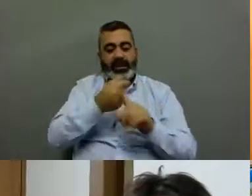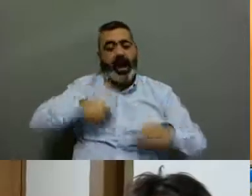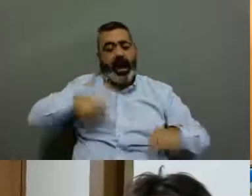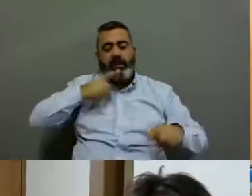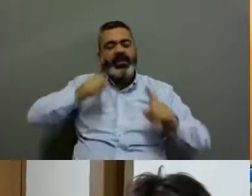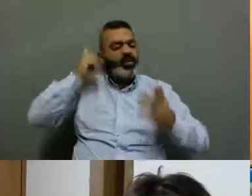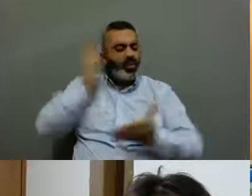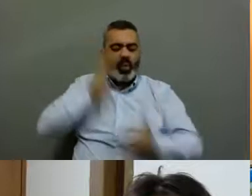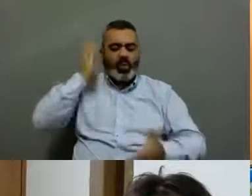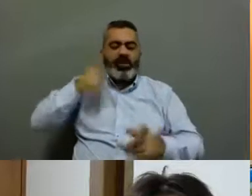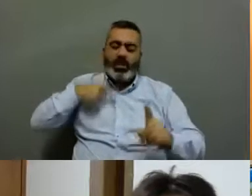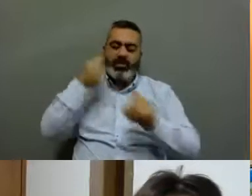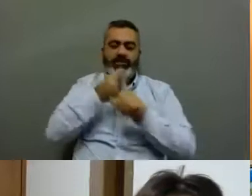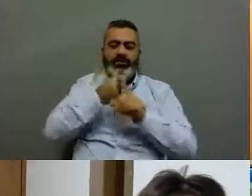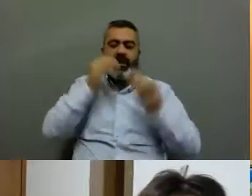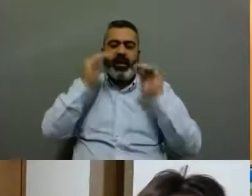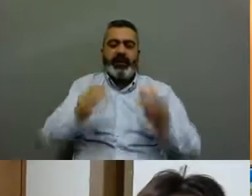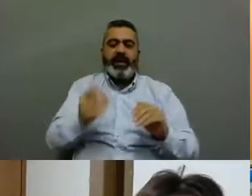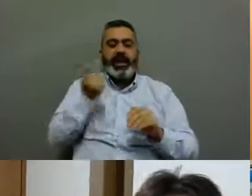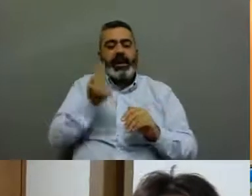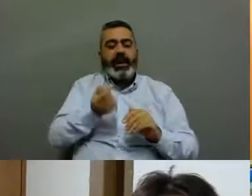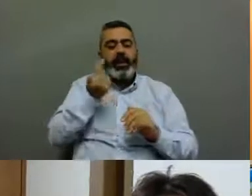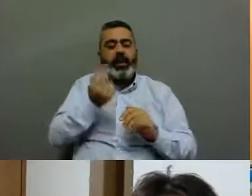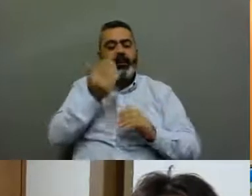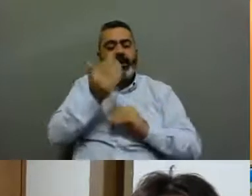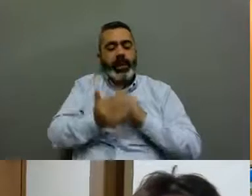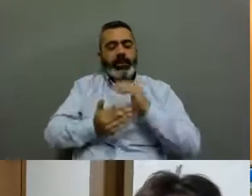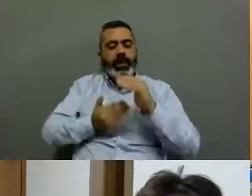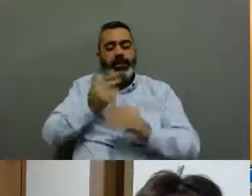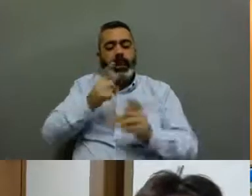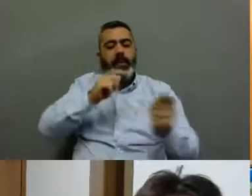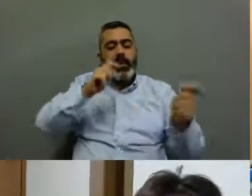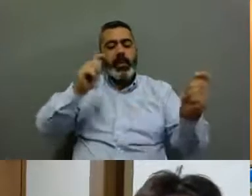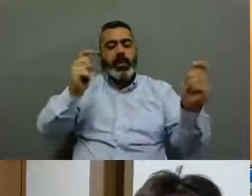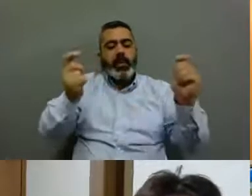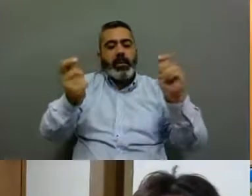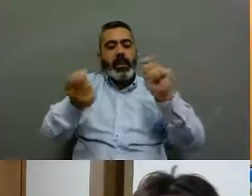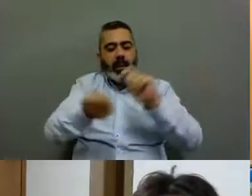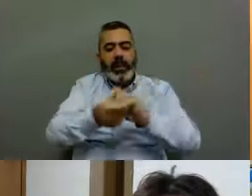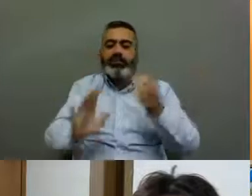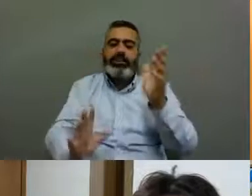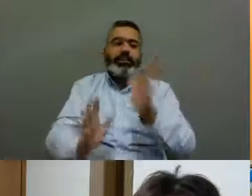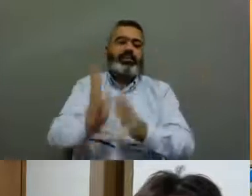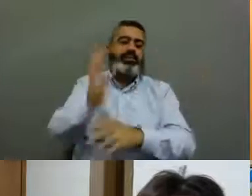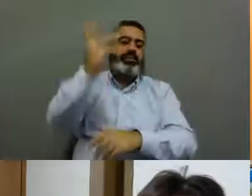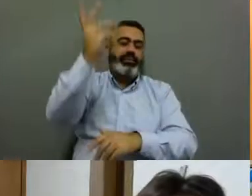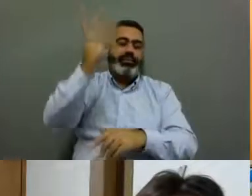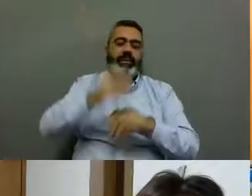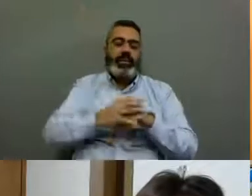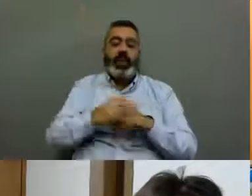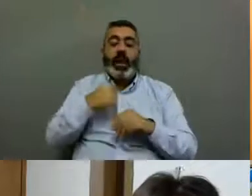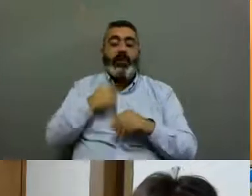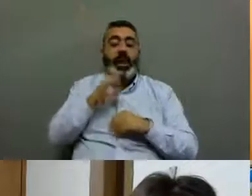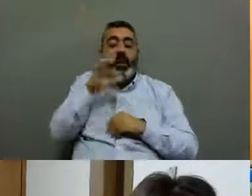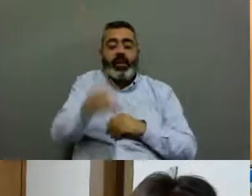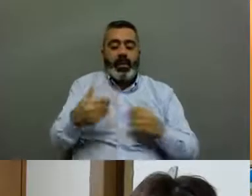δώσουμε. Και λίγο-λίγο τα πράγματα πιστεύω ότι θα αλλάξουν και θα γίνουν προς το καλύτερο. Επενδύουμε πάνω στους